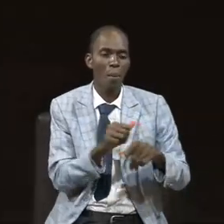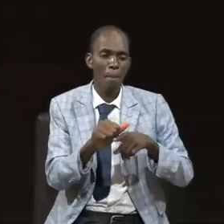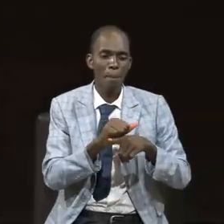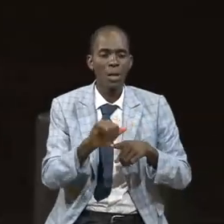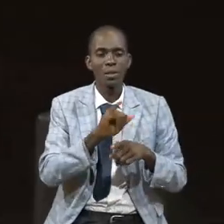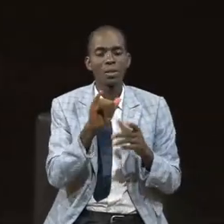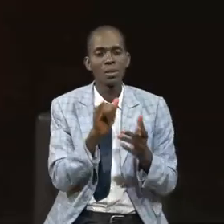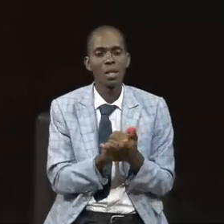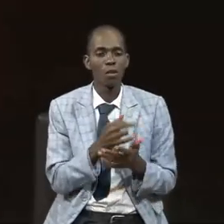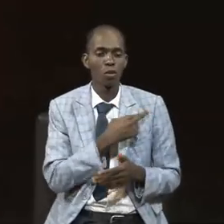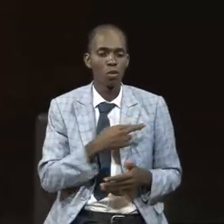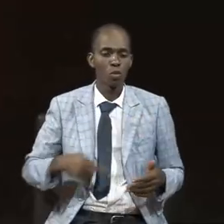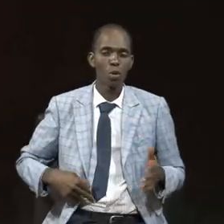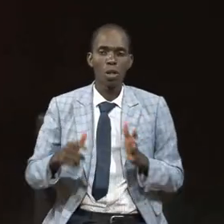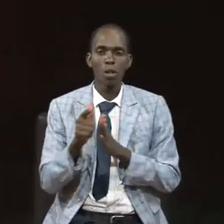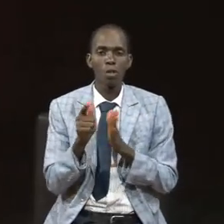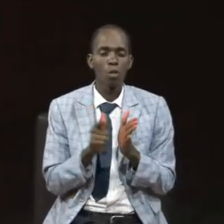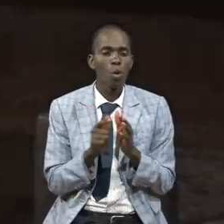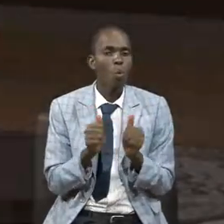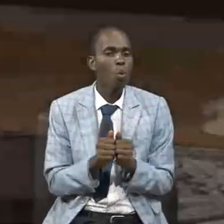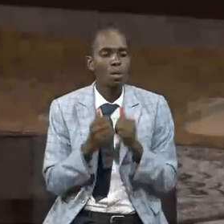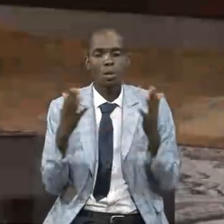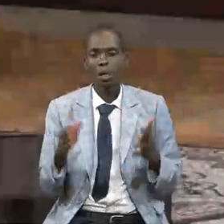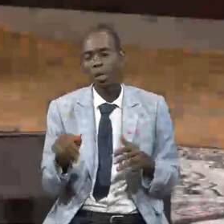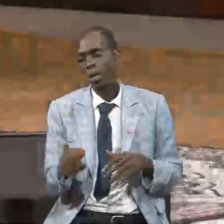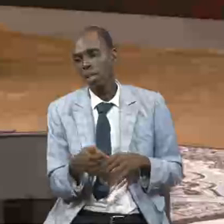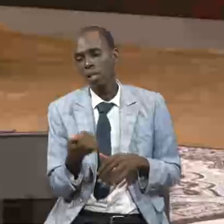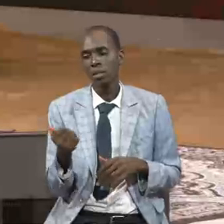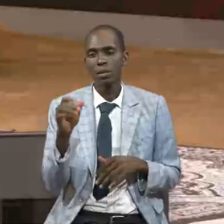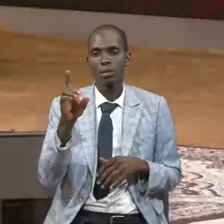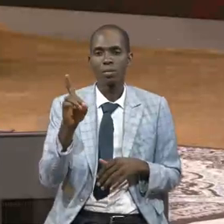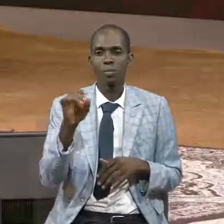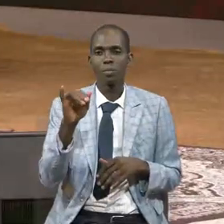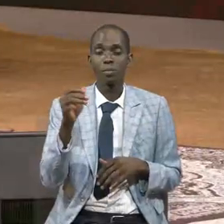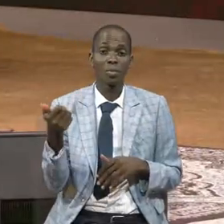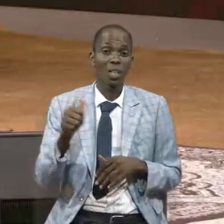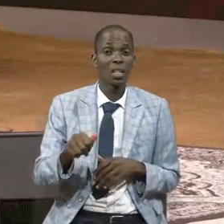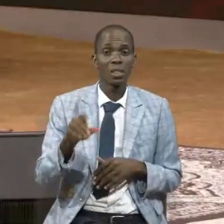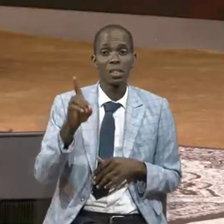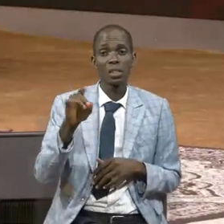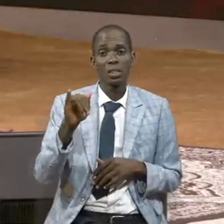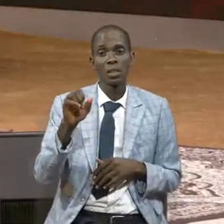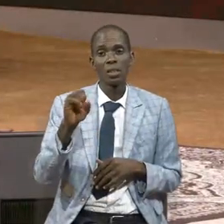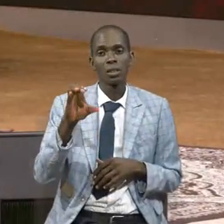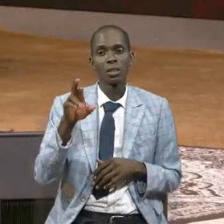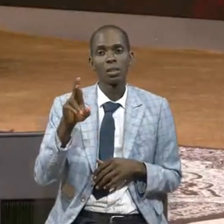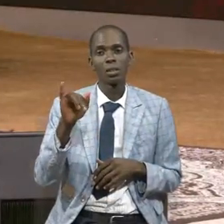Alors, vous pratiquez la loi royale sans discrimination. Cela nous dit